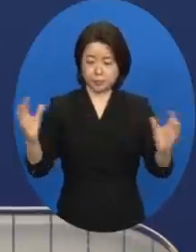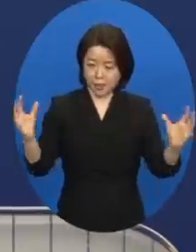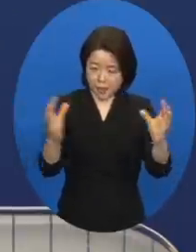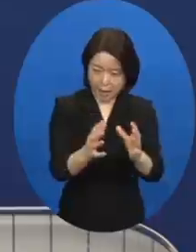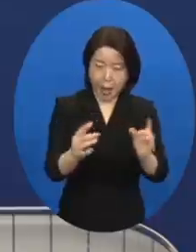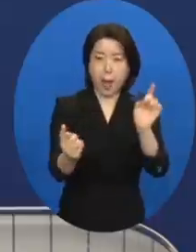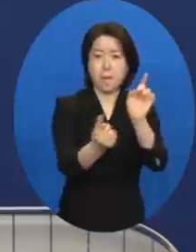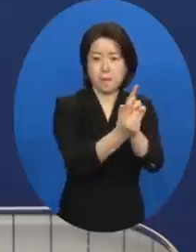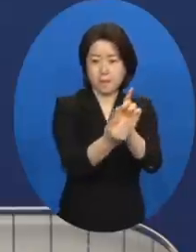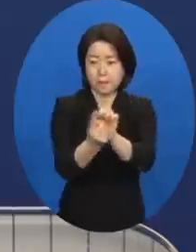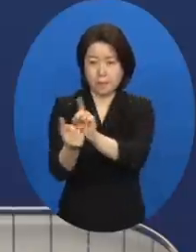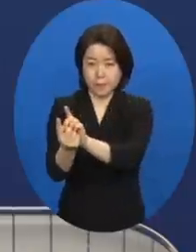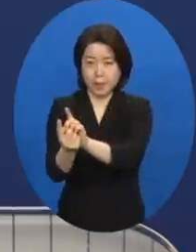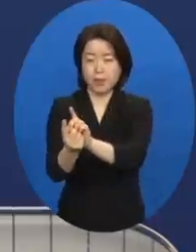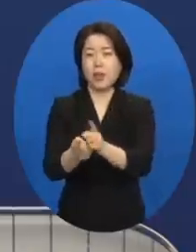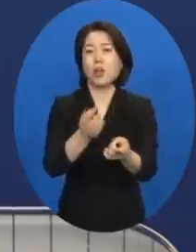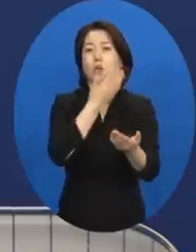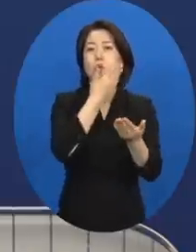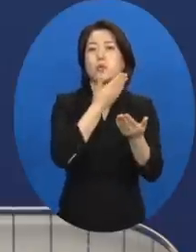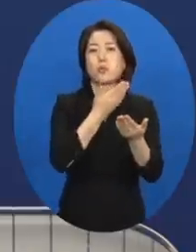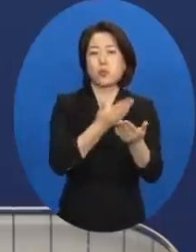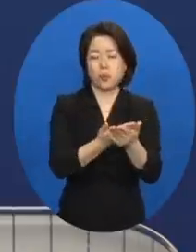만나게 하는 귀한